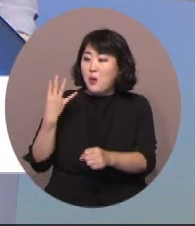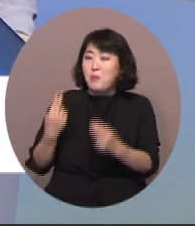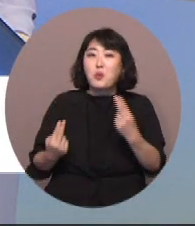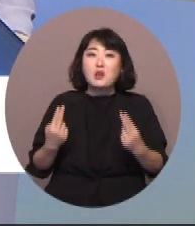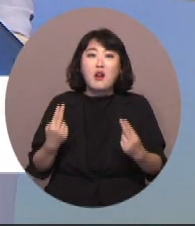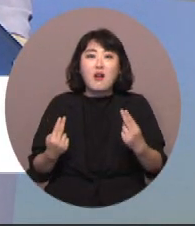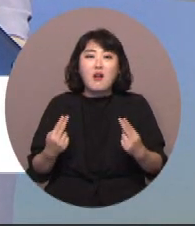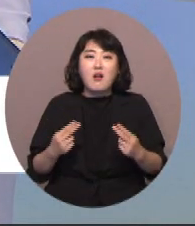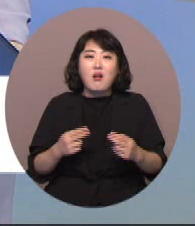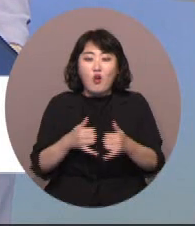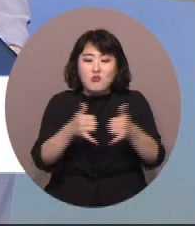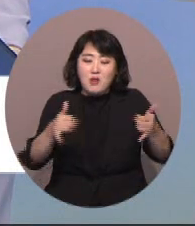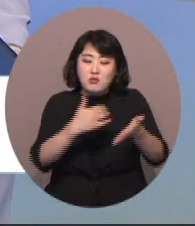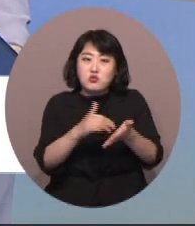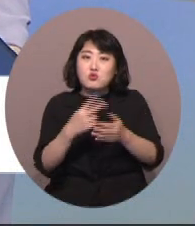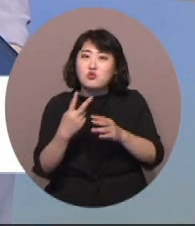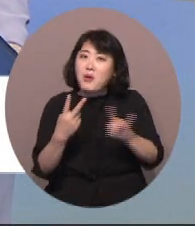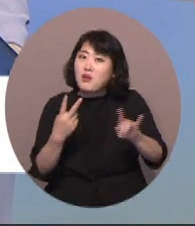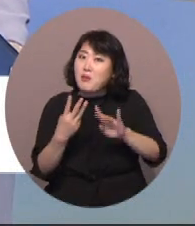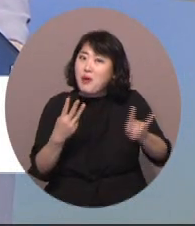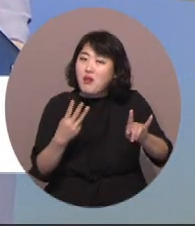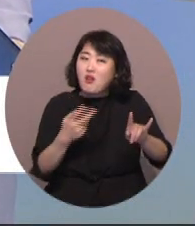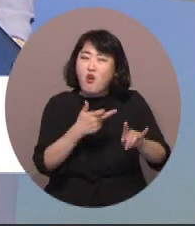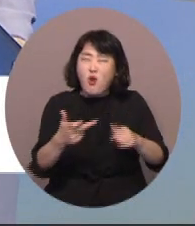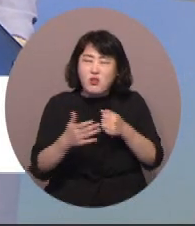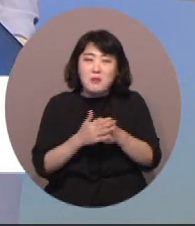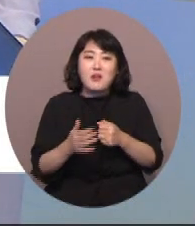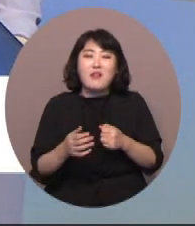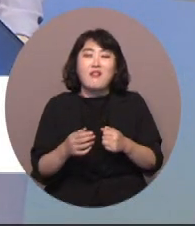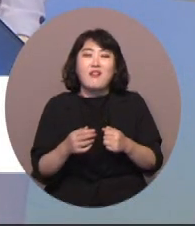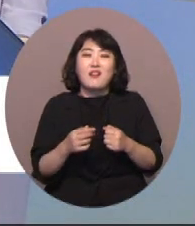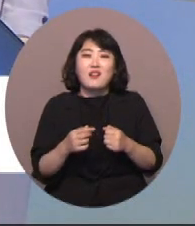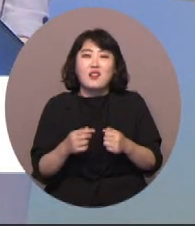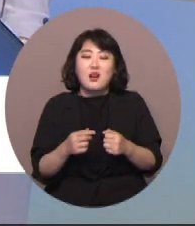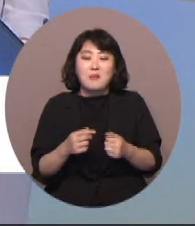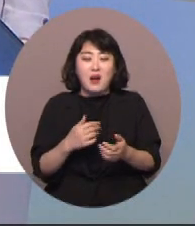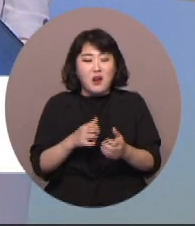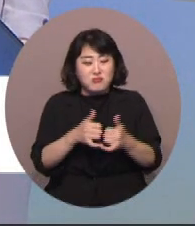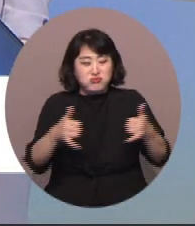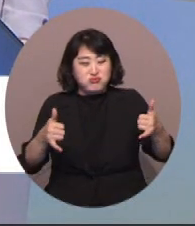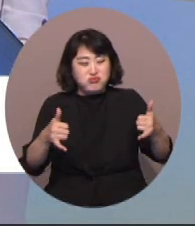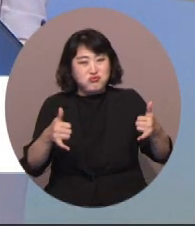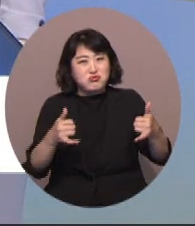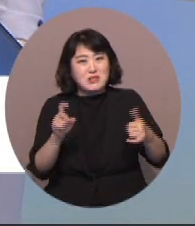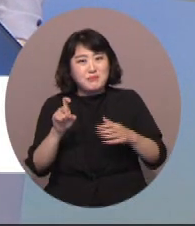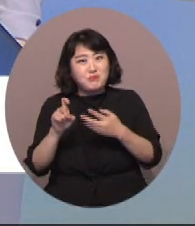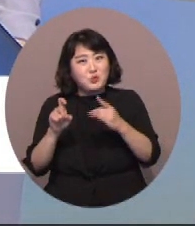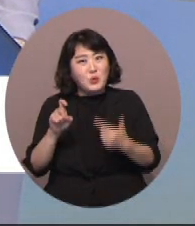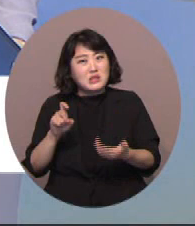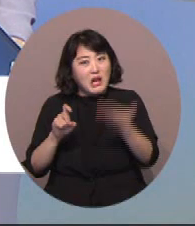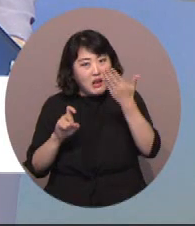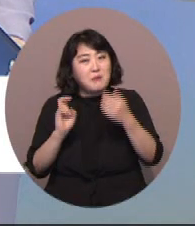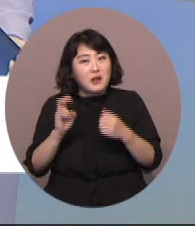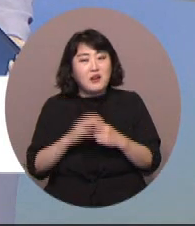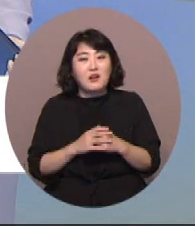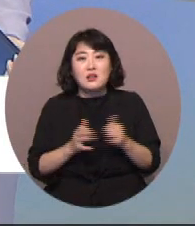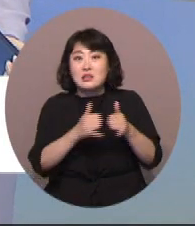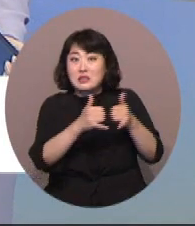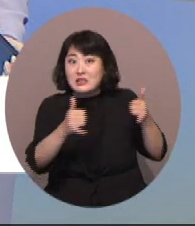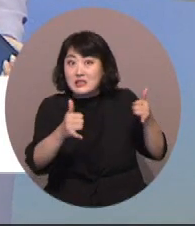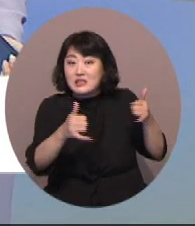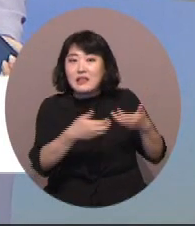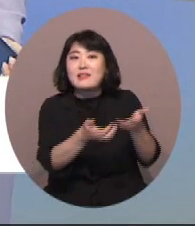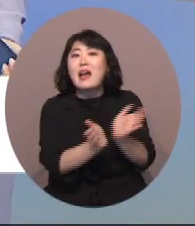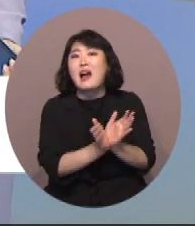현수막이 두세 배는 많기 때문에 수십 톤에 달할 것으로 추정이 되는데요. 선거 후 철거는 현수막을 게시한